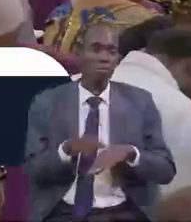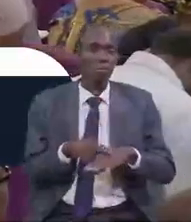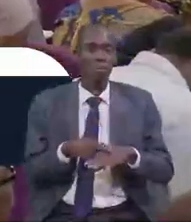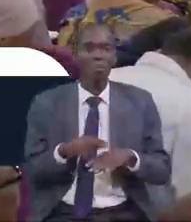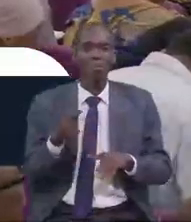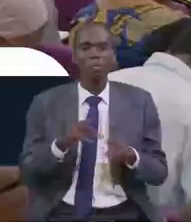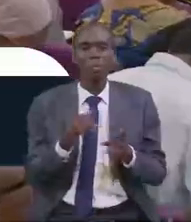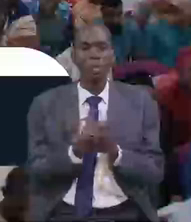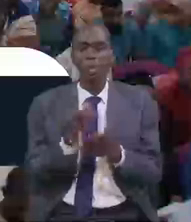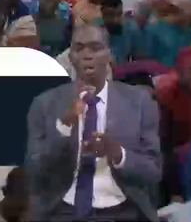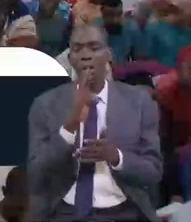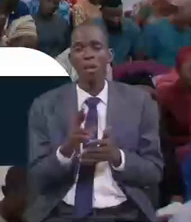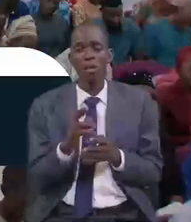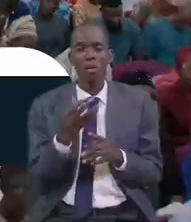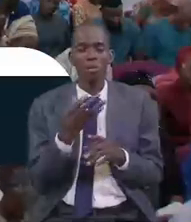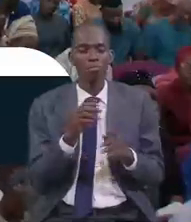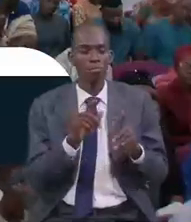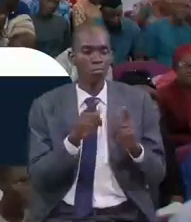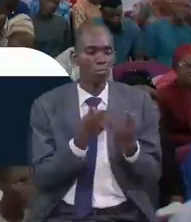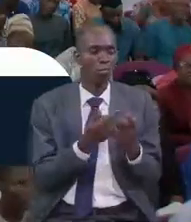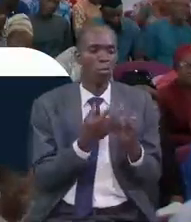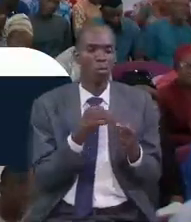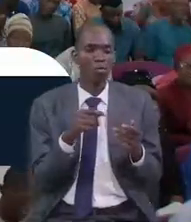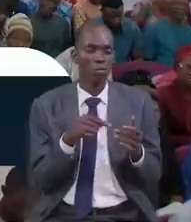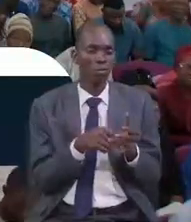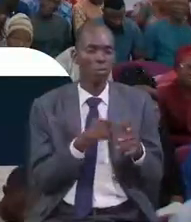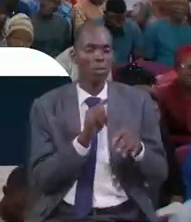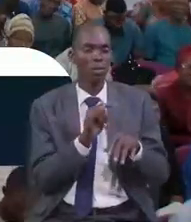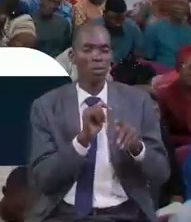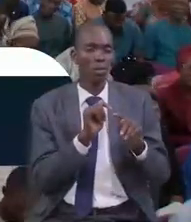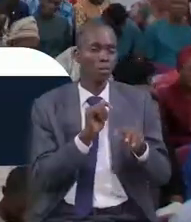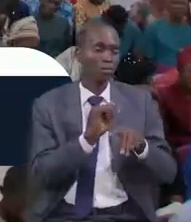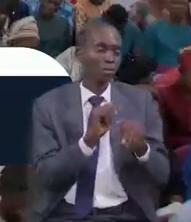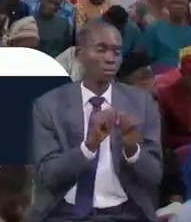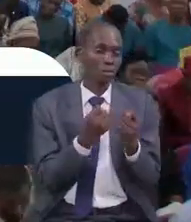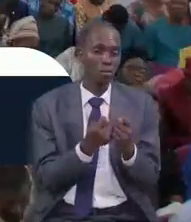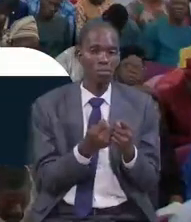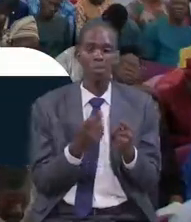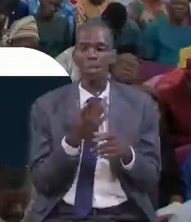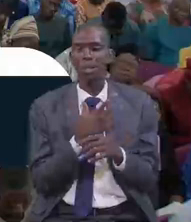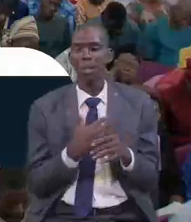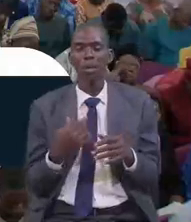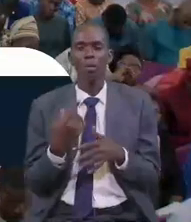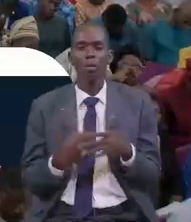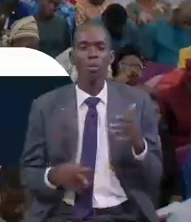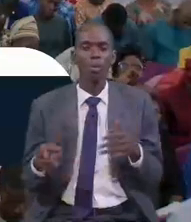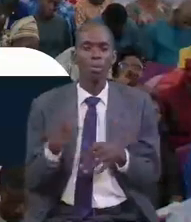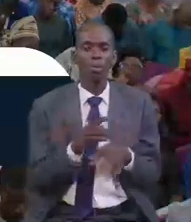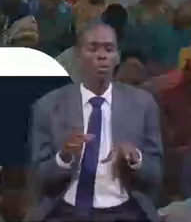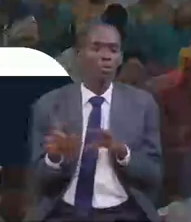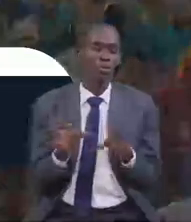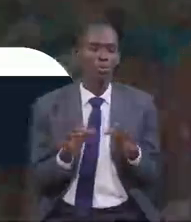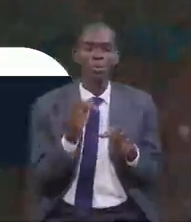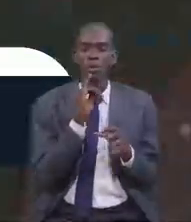gens de cette tribu, tout ce qu'ils font, c'est de projeter des principes et des pratiques de